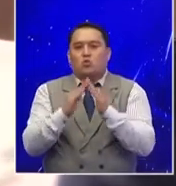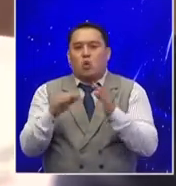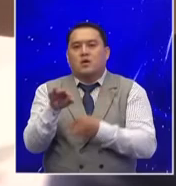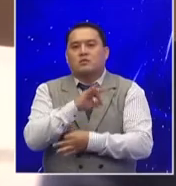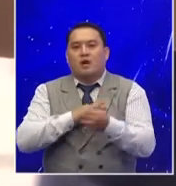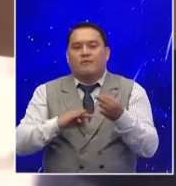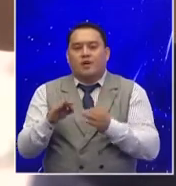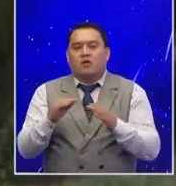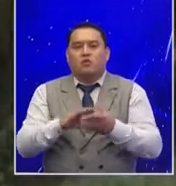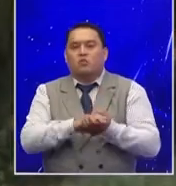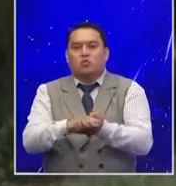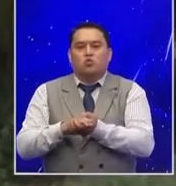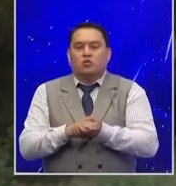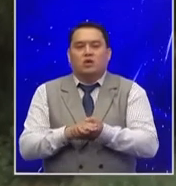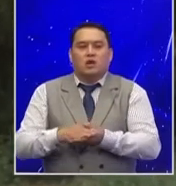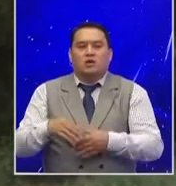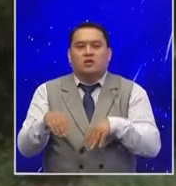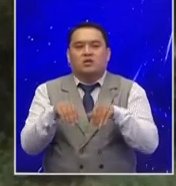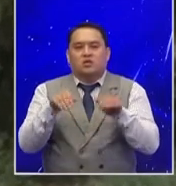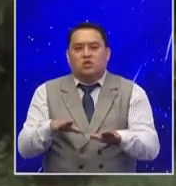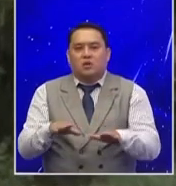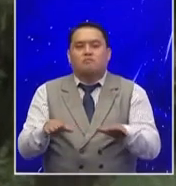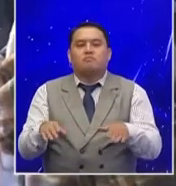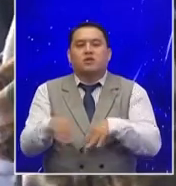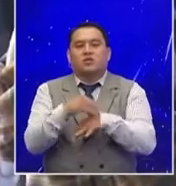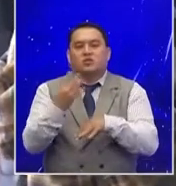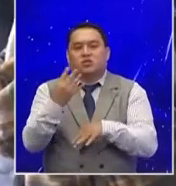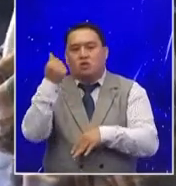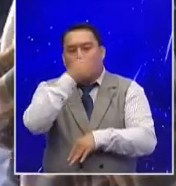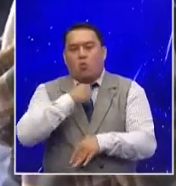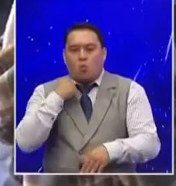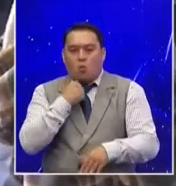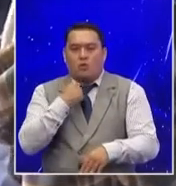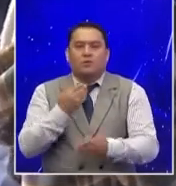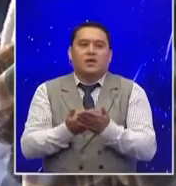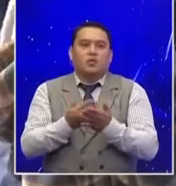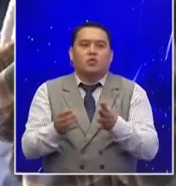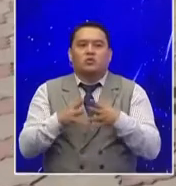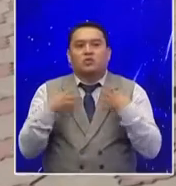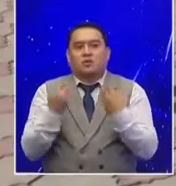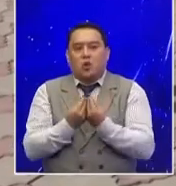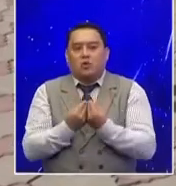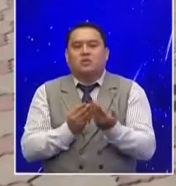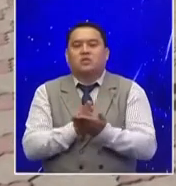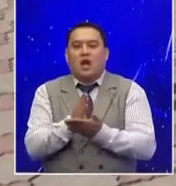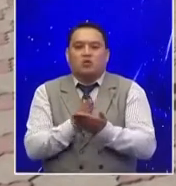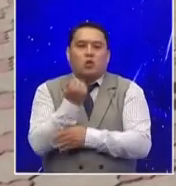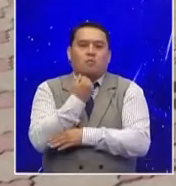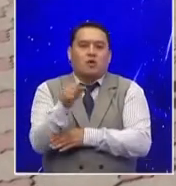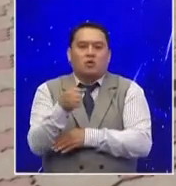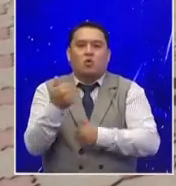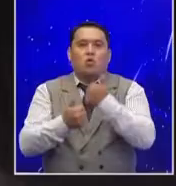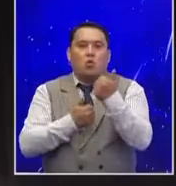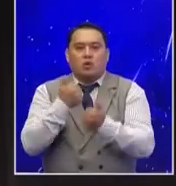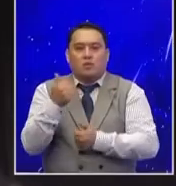Молодые люди долго дружили, потом решили пожениться, и вот уже 4 года они являются образцовой семьей, чем и заслужили победу в областном